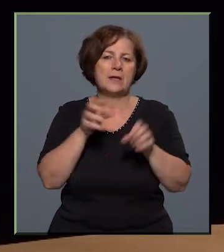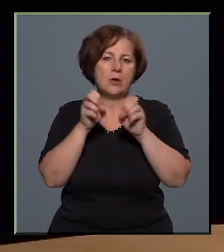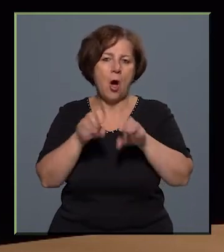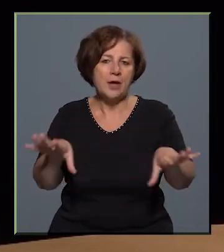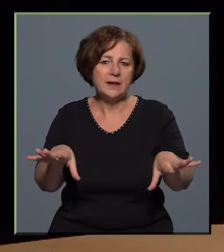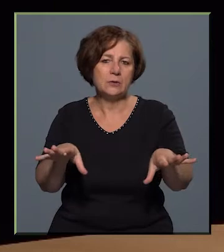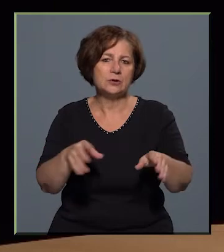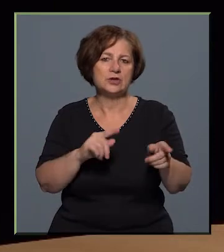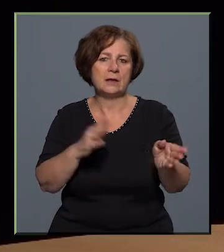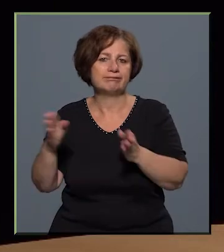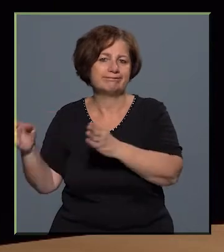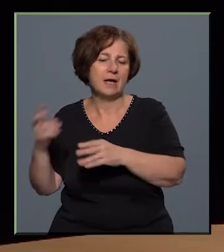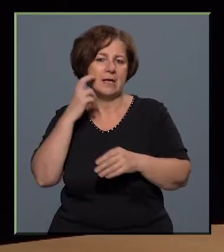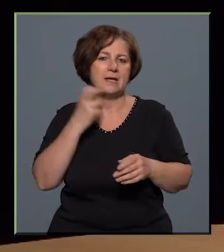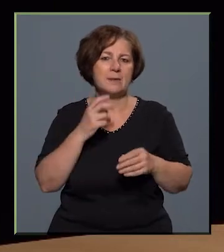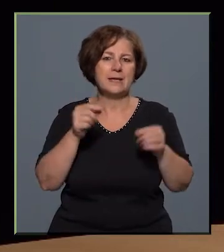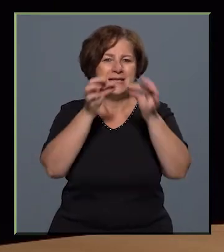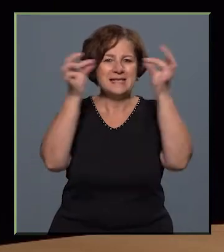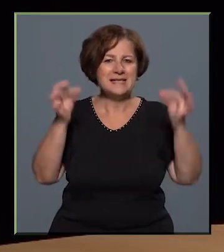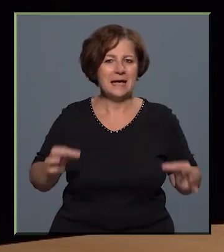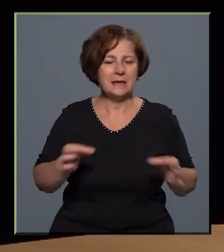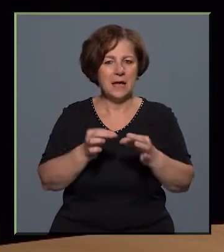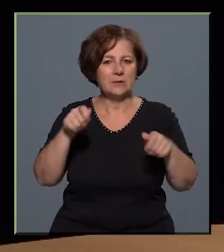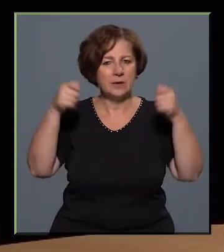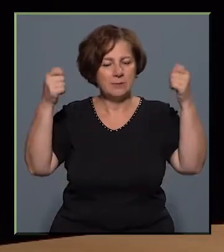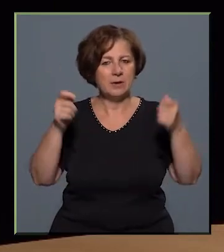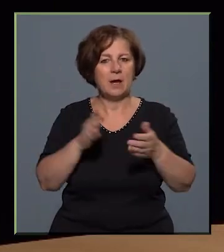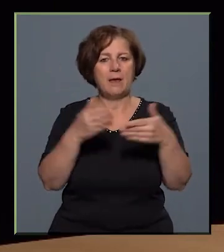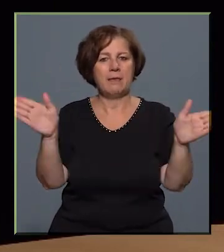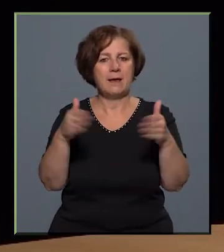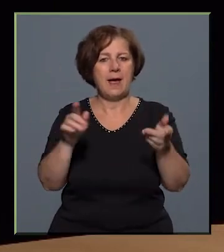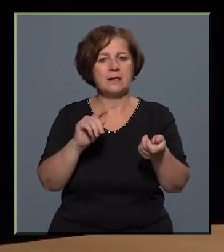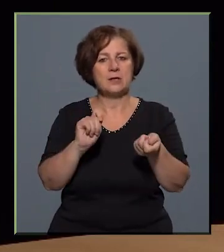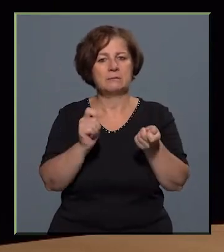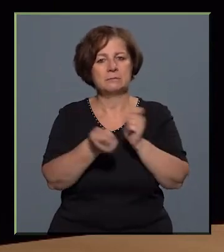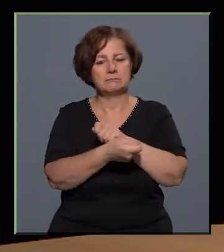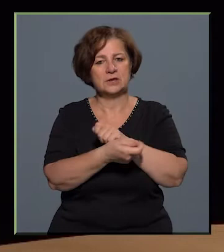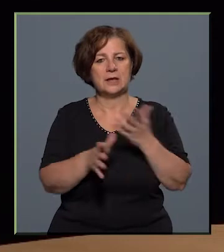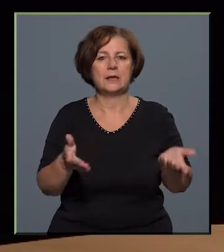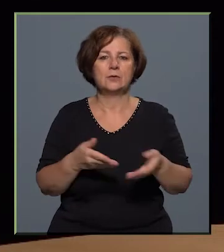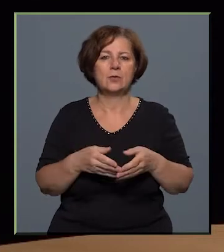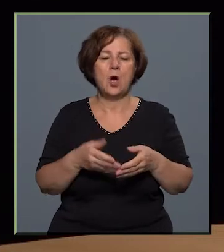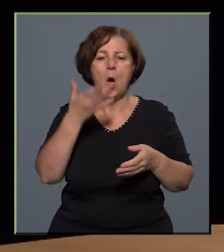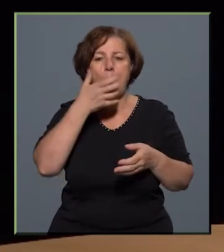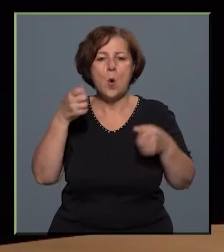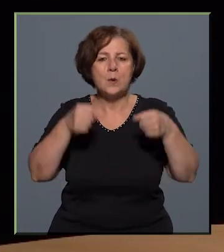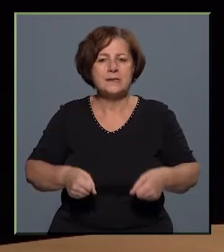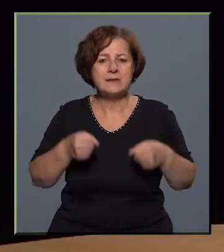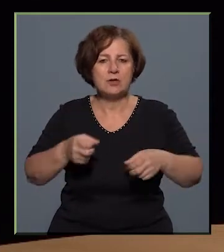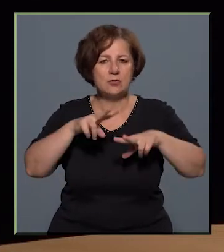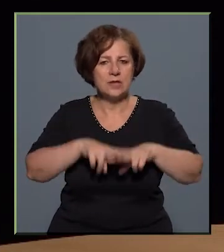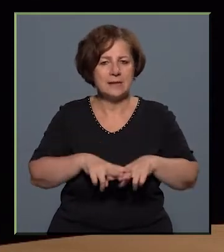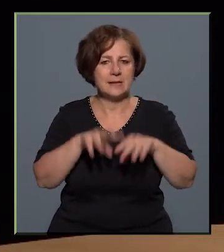vitte az önkormányzati intézményeket, szigeteltük az épületeket, nyílászárókat cseréltünk, hőszivattyús fűtési